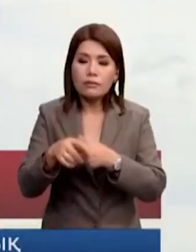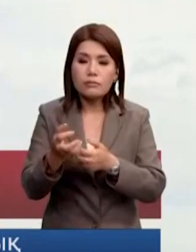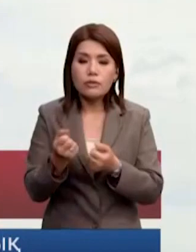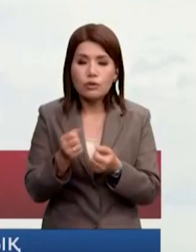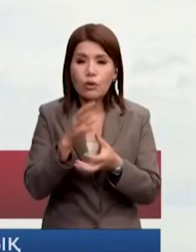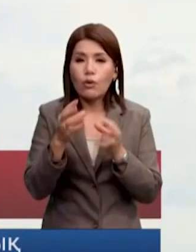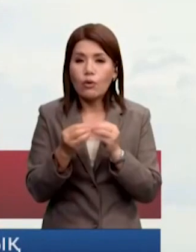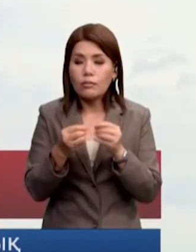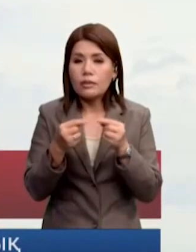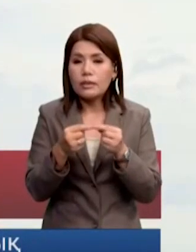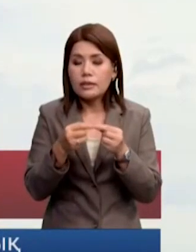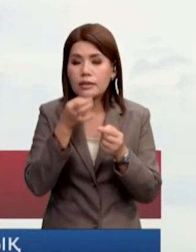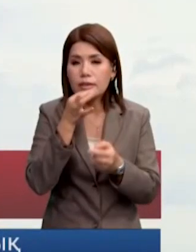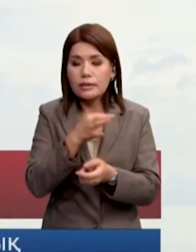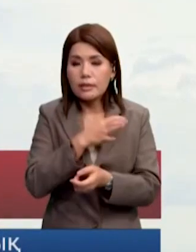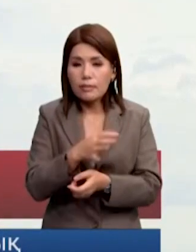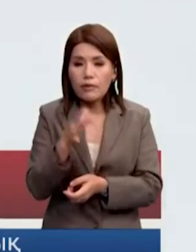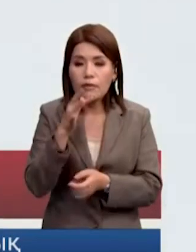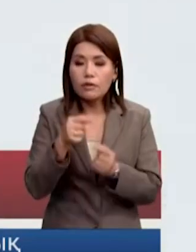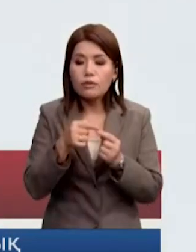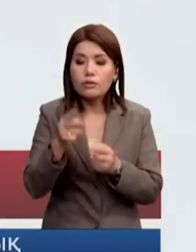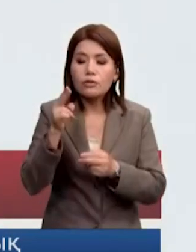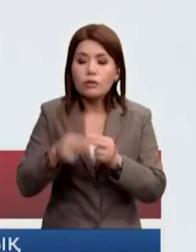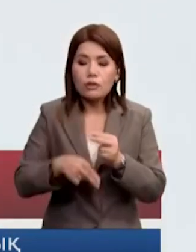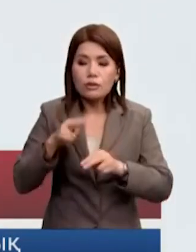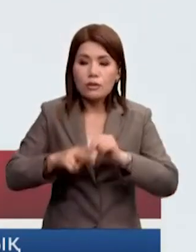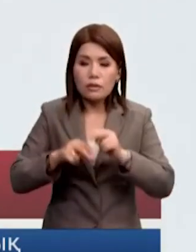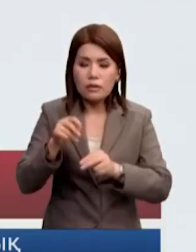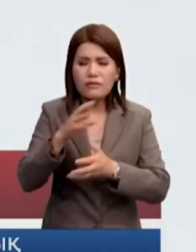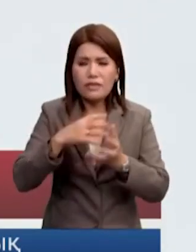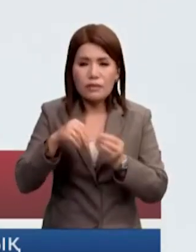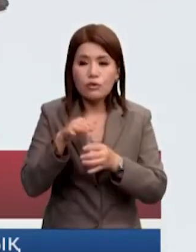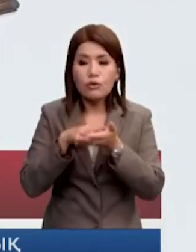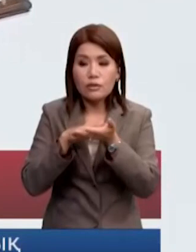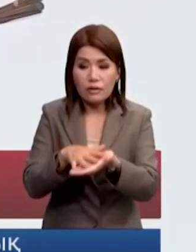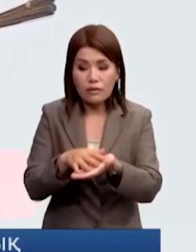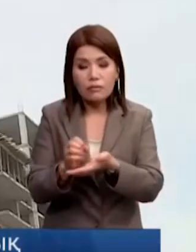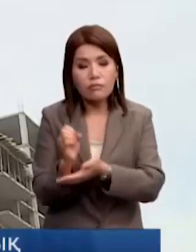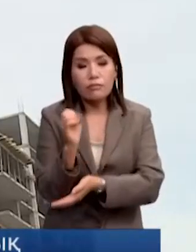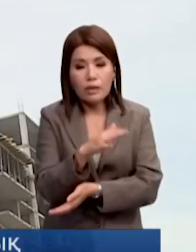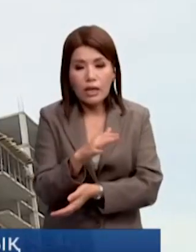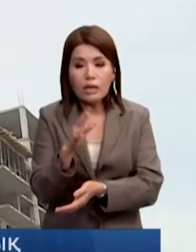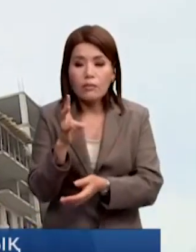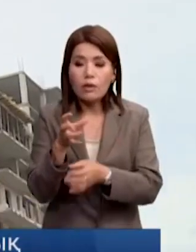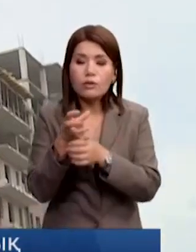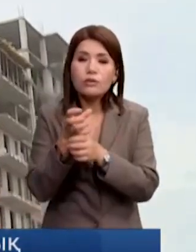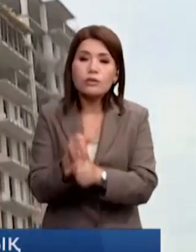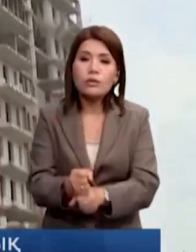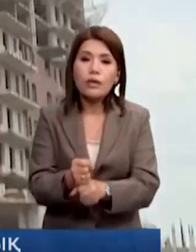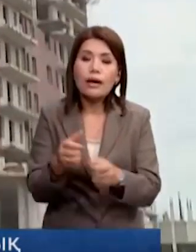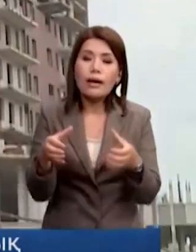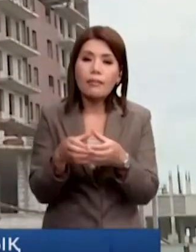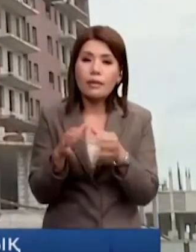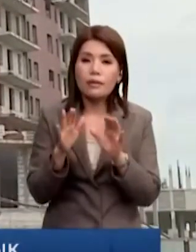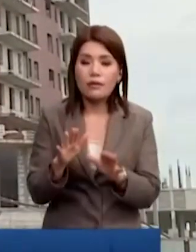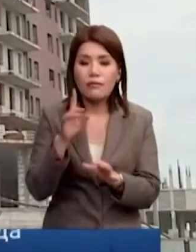Общую сумму не называют, как и сроки сдачи домов, но уверяют, деньги вернут всем, кто написал заявление. Вот только погашать задолженность компания